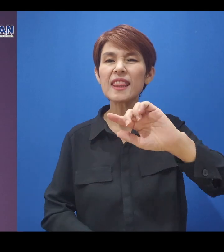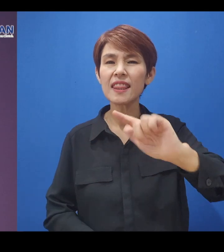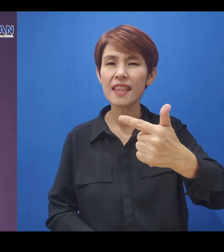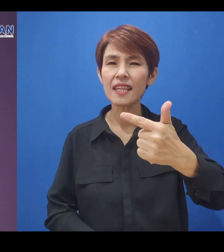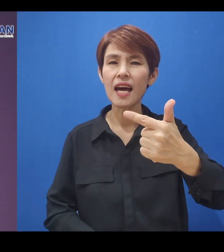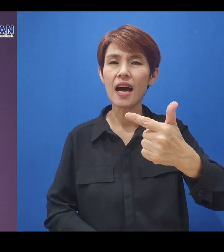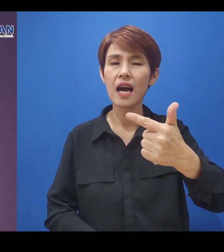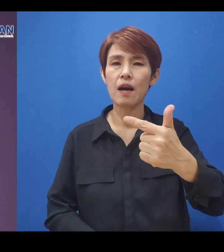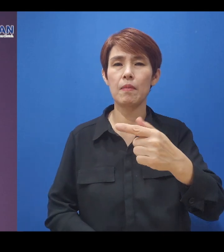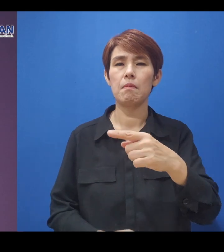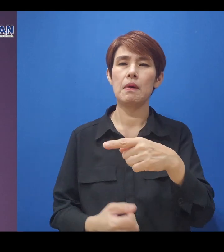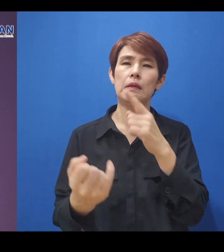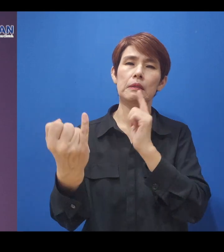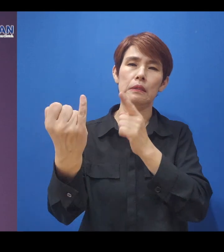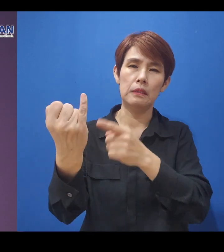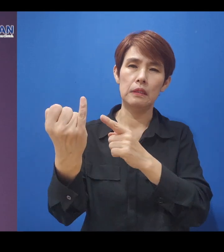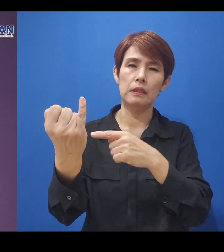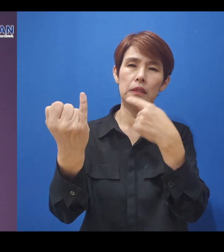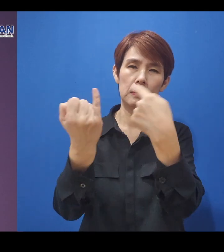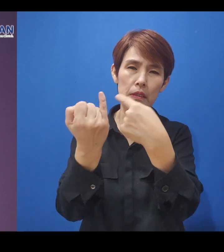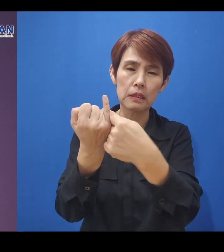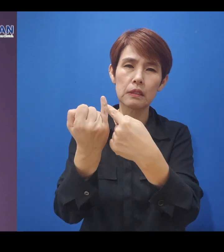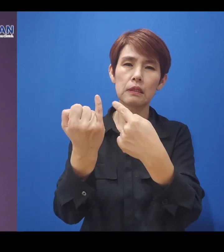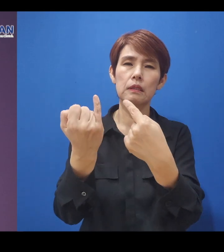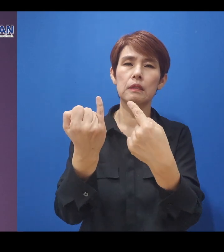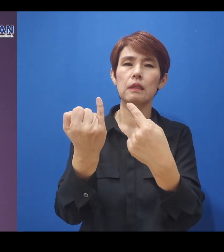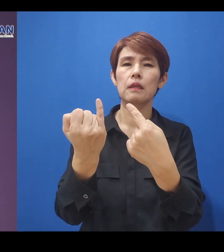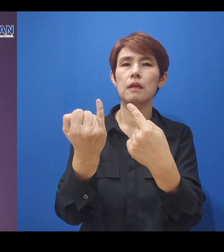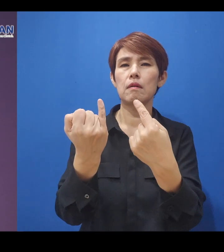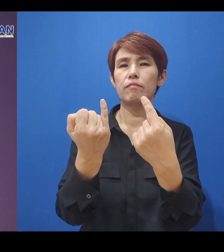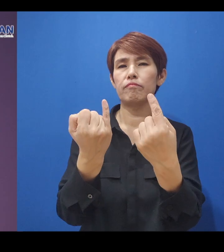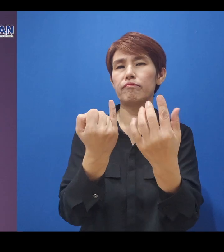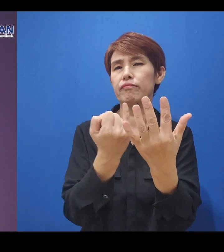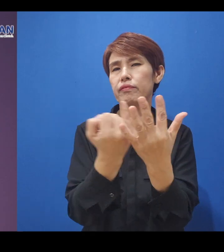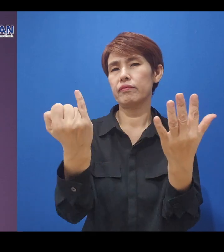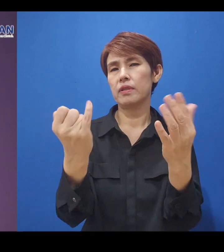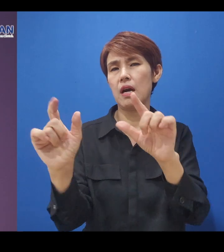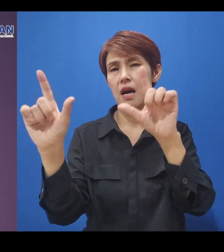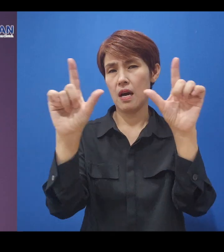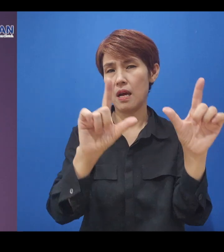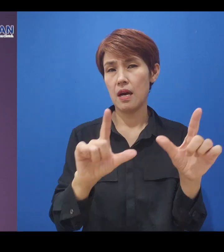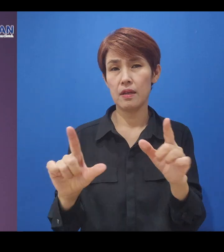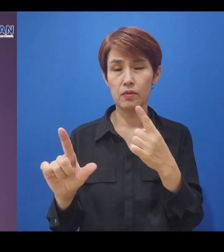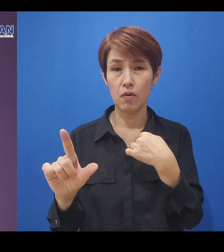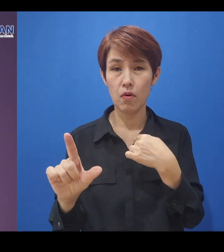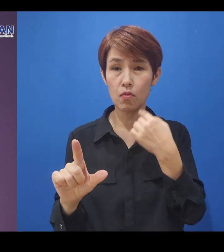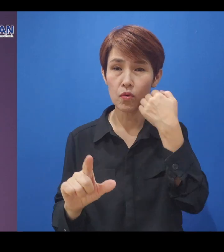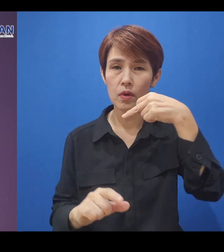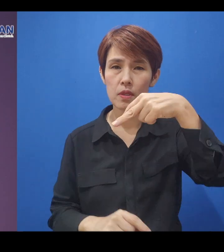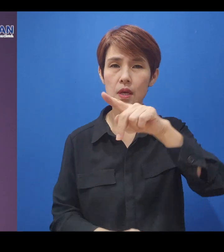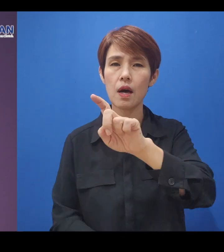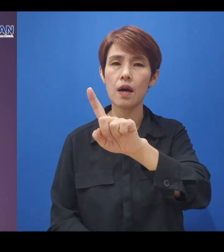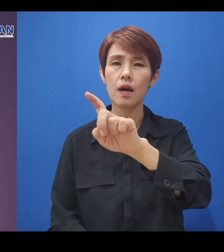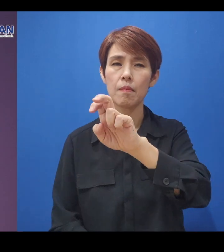편견과 차별, 소외 가운데, 슬픔과 외로움 가운데 지냈던 사람들이